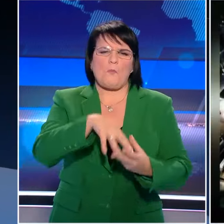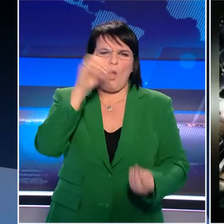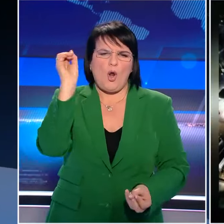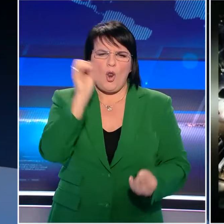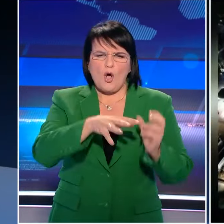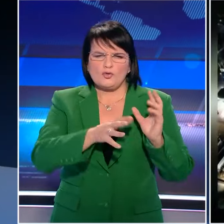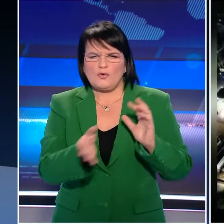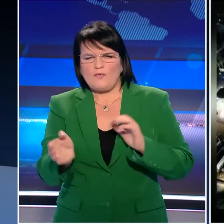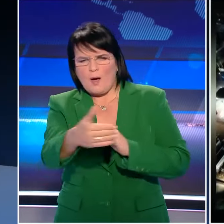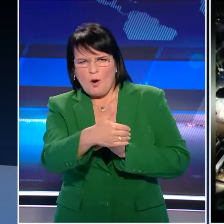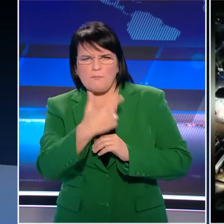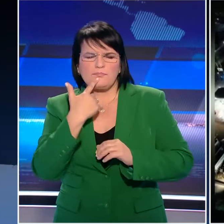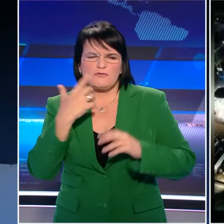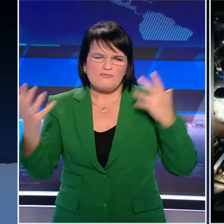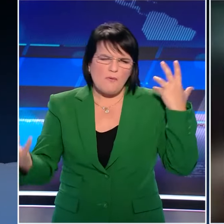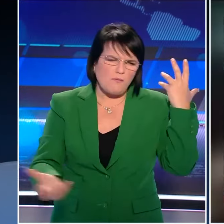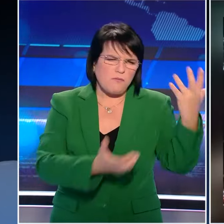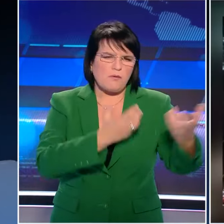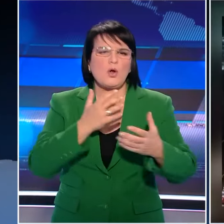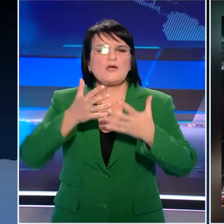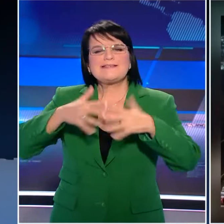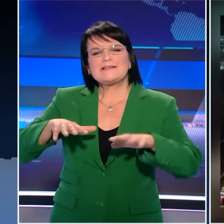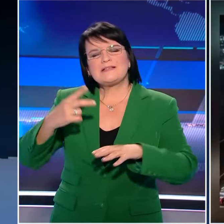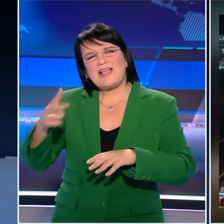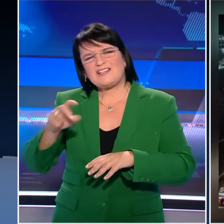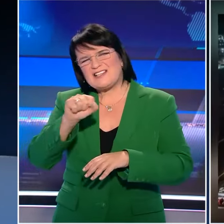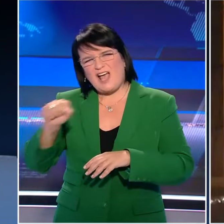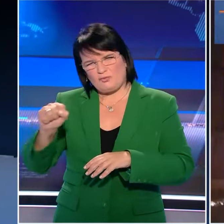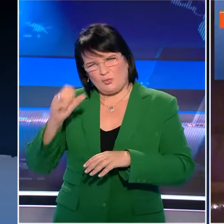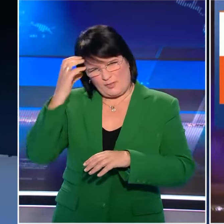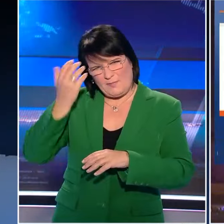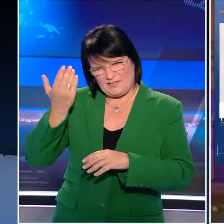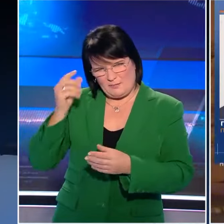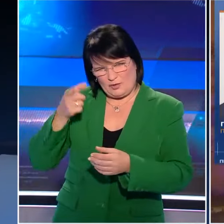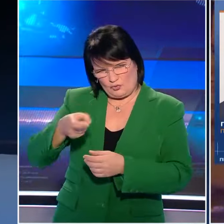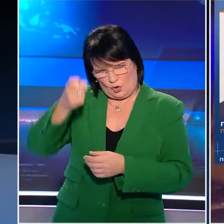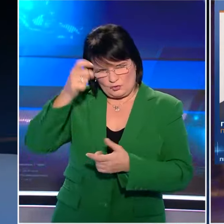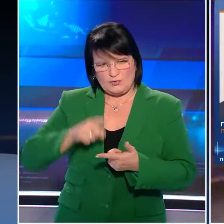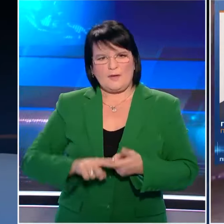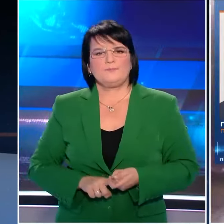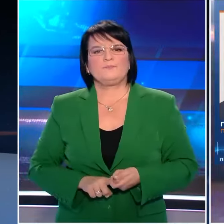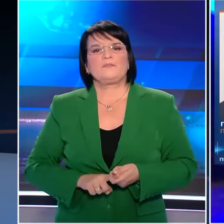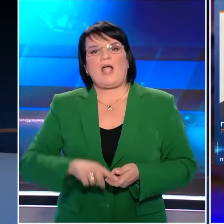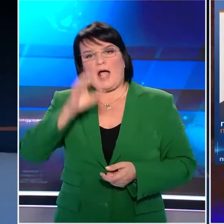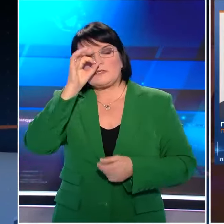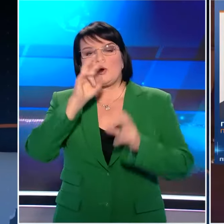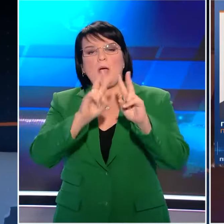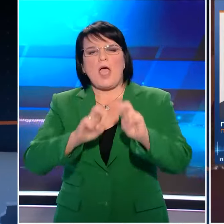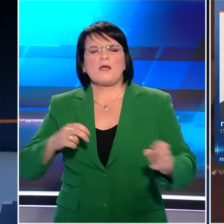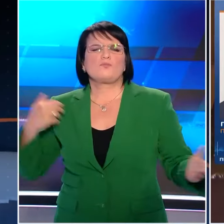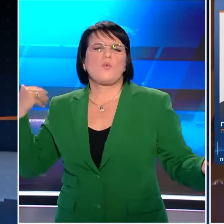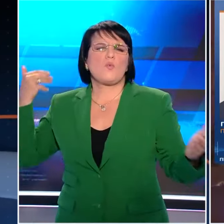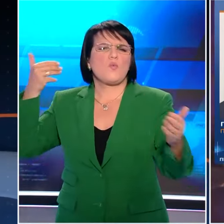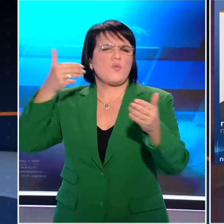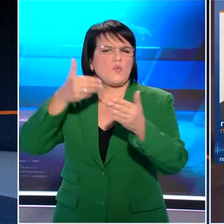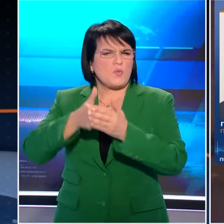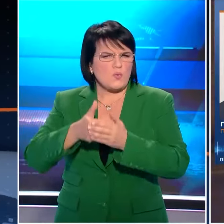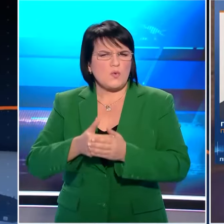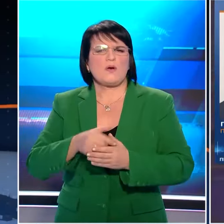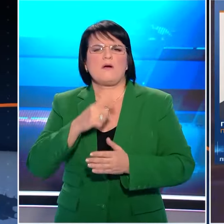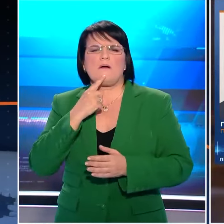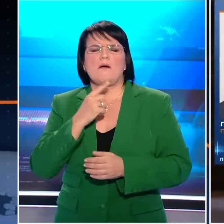μέρος του πρατηρίου. Το πρατήριο άνοιγε σε συγγενικό πρόσωπο του Γιάννη Σκαφτούρου. Η αστυνομία έκανε μια έρευνα εδώ και πολύ καιρό. Δεν είχε